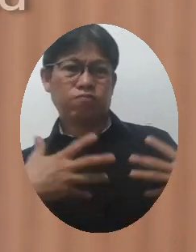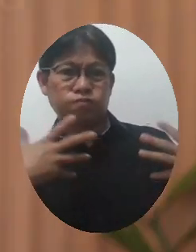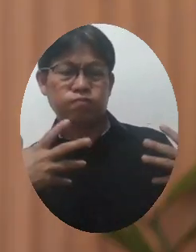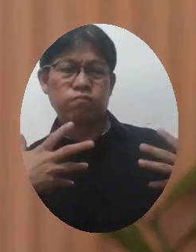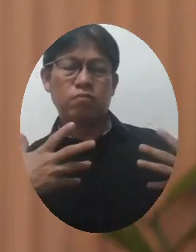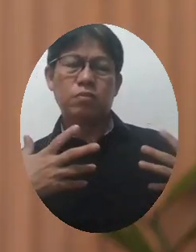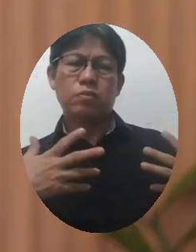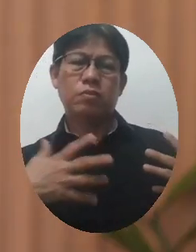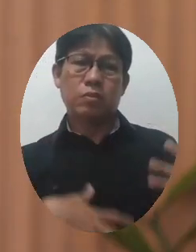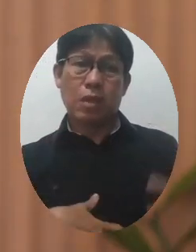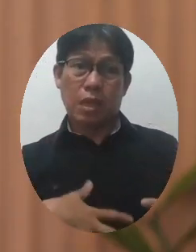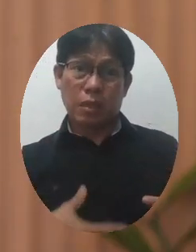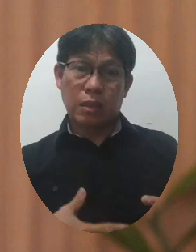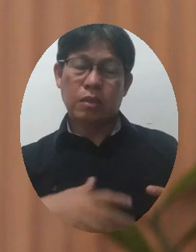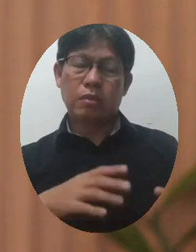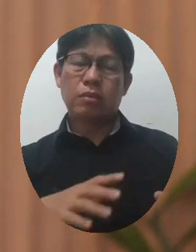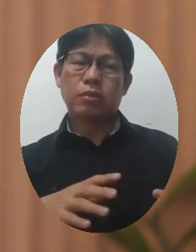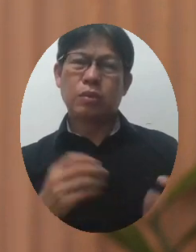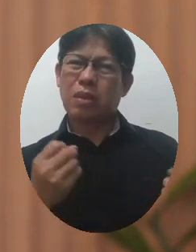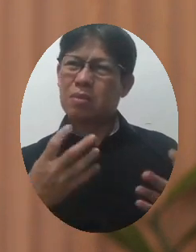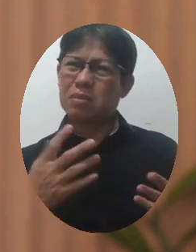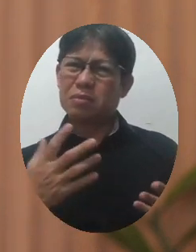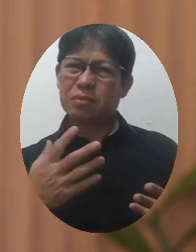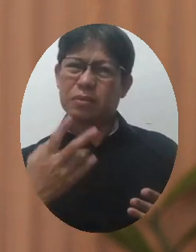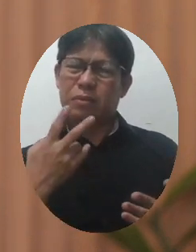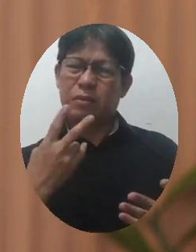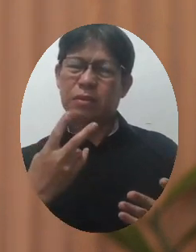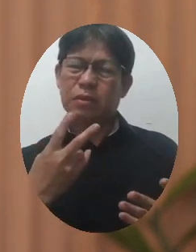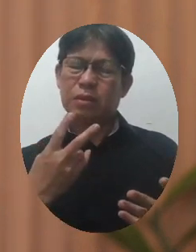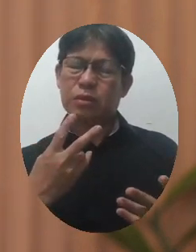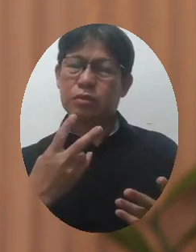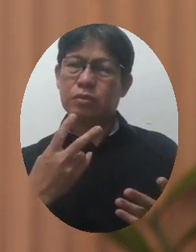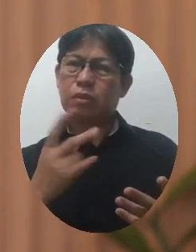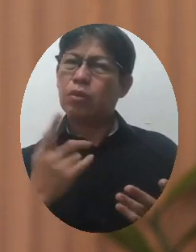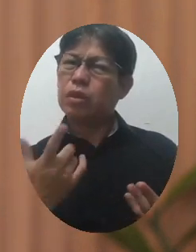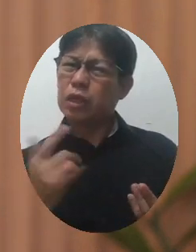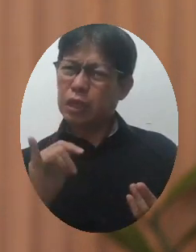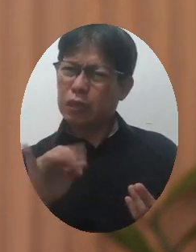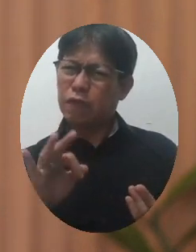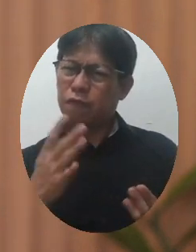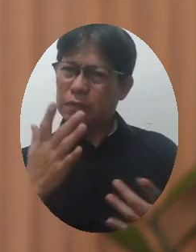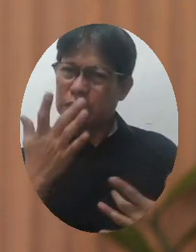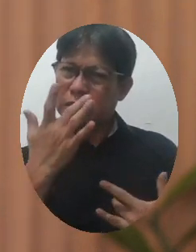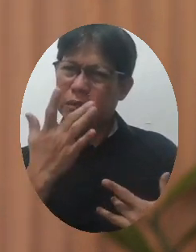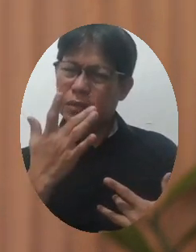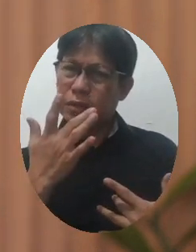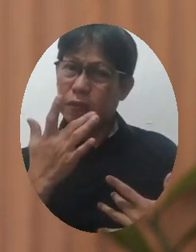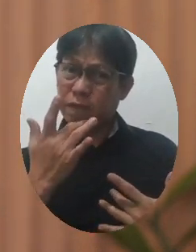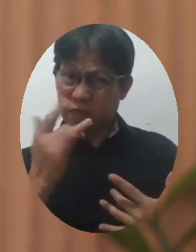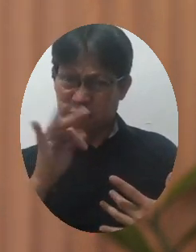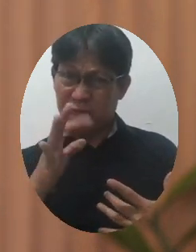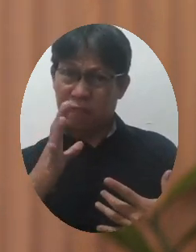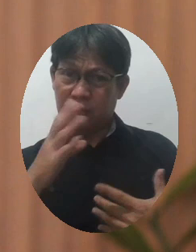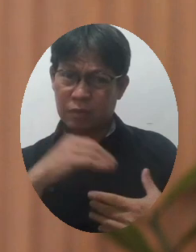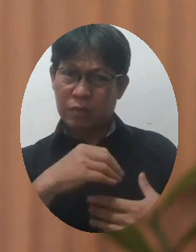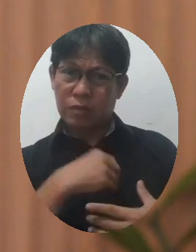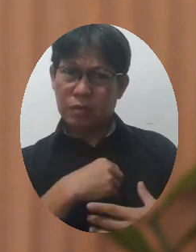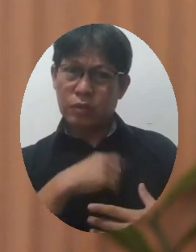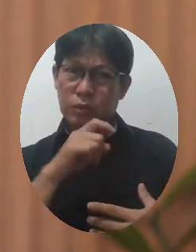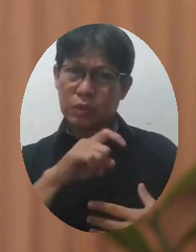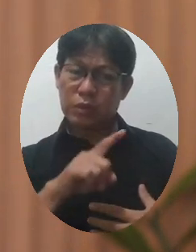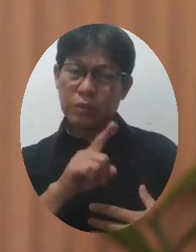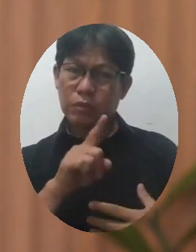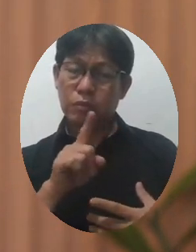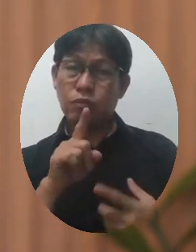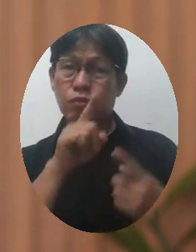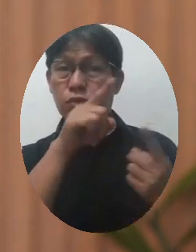pasyente. Para sa mga tao na nakatira sa schistosome endemic areas, mabuti na una ay pakipag-ugnayan sa